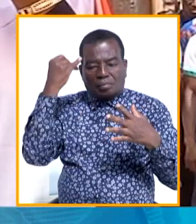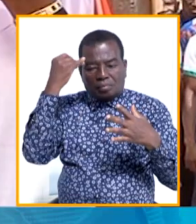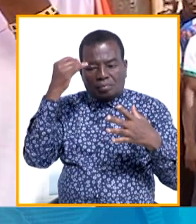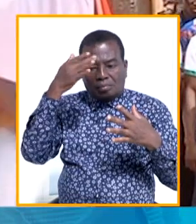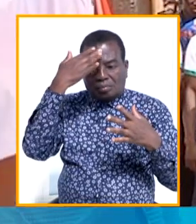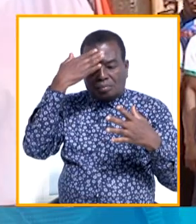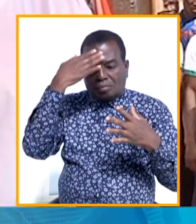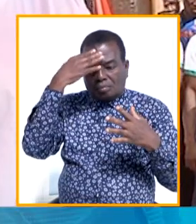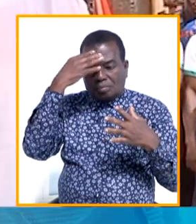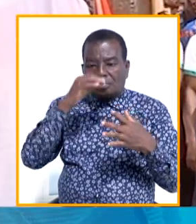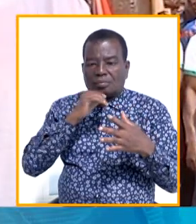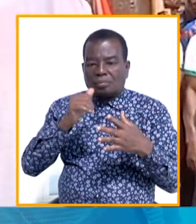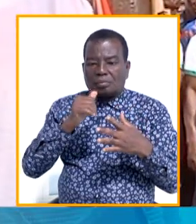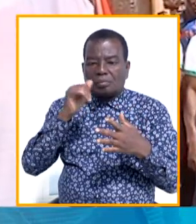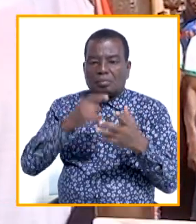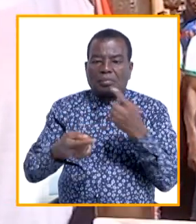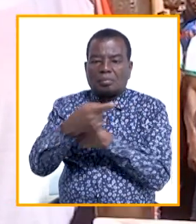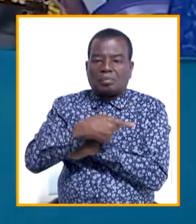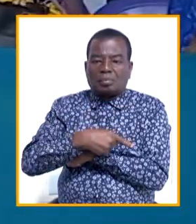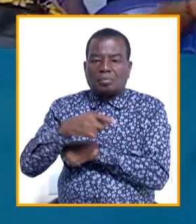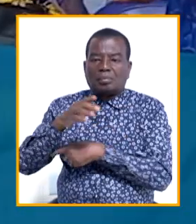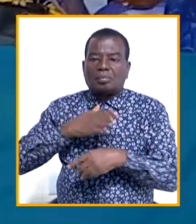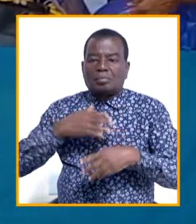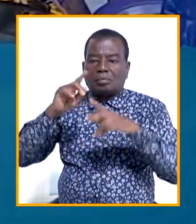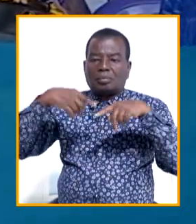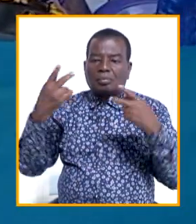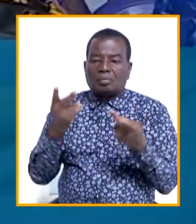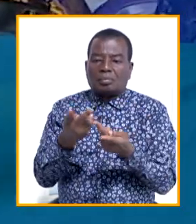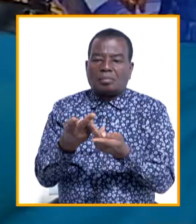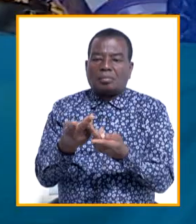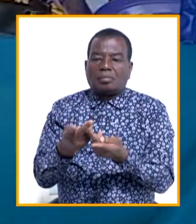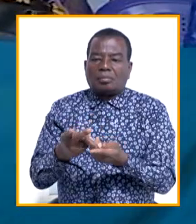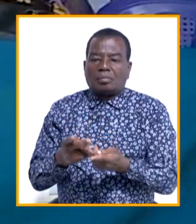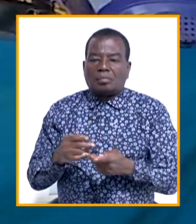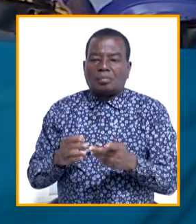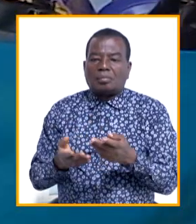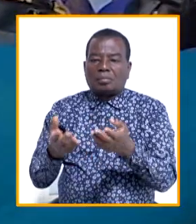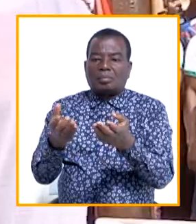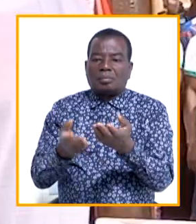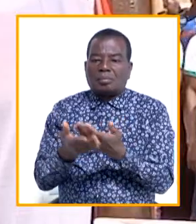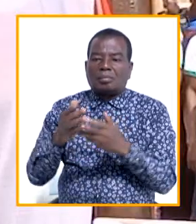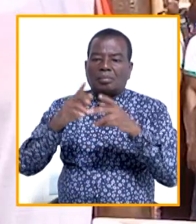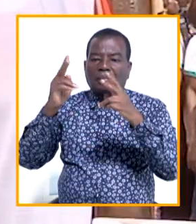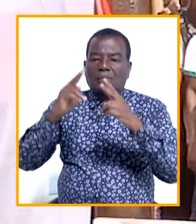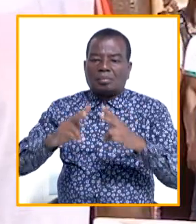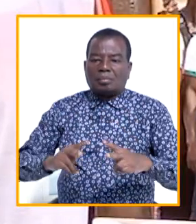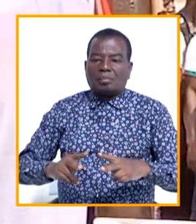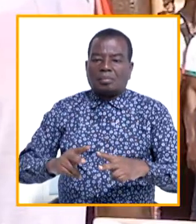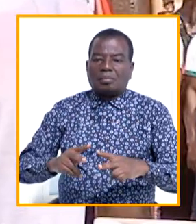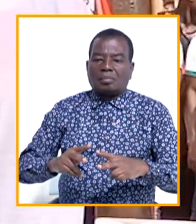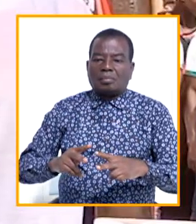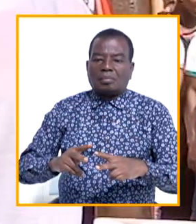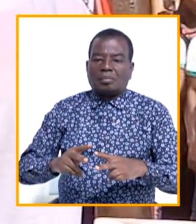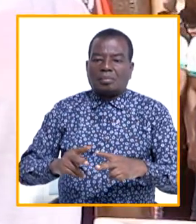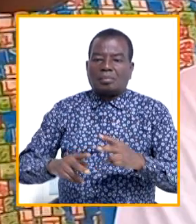aujourd'hui kokoun il ustre très bien par la volonté des populations ce désir de soif